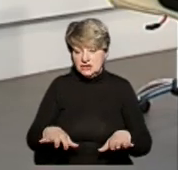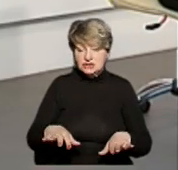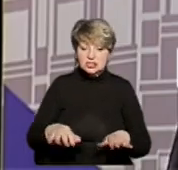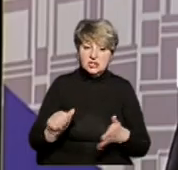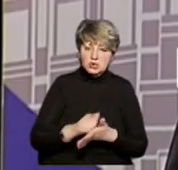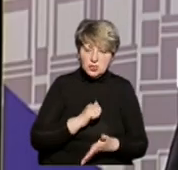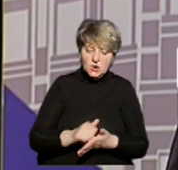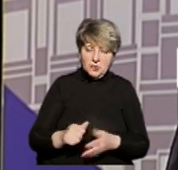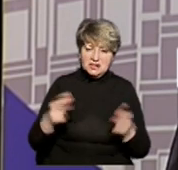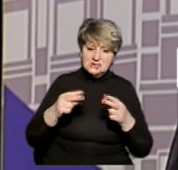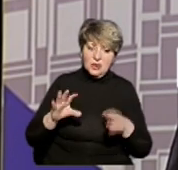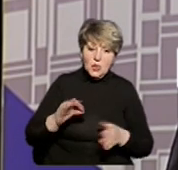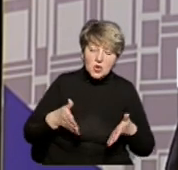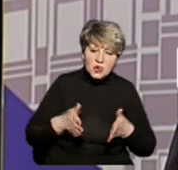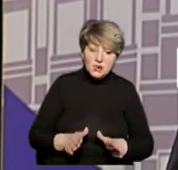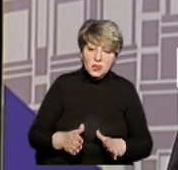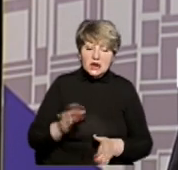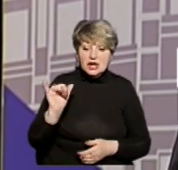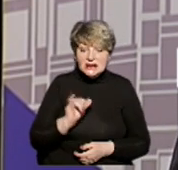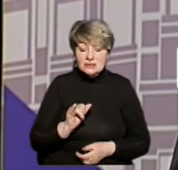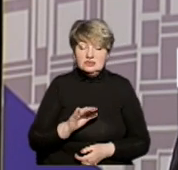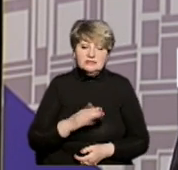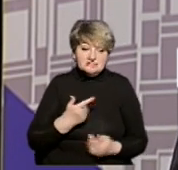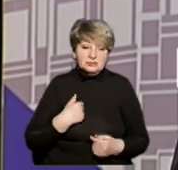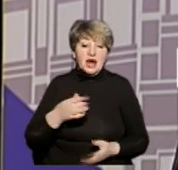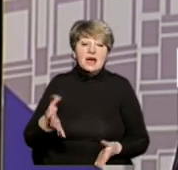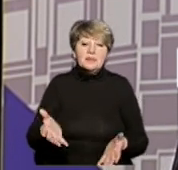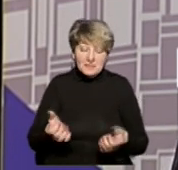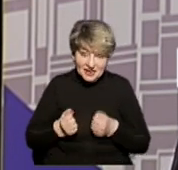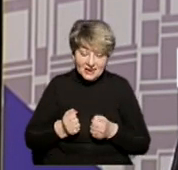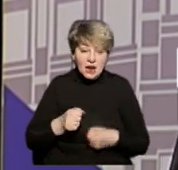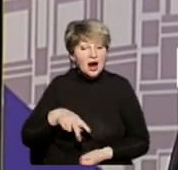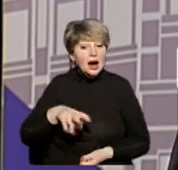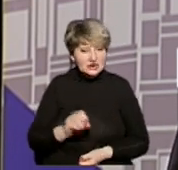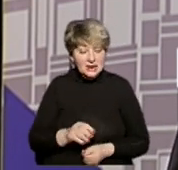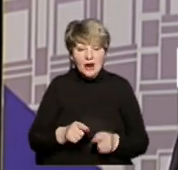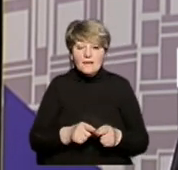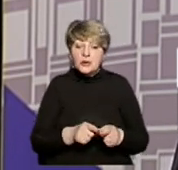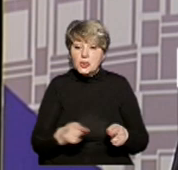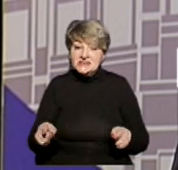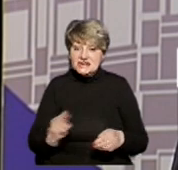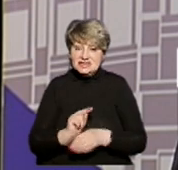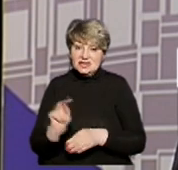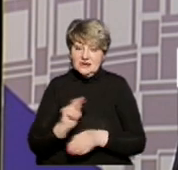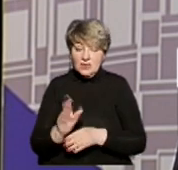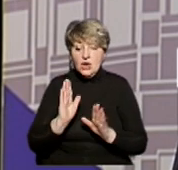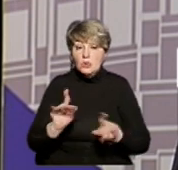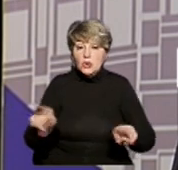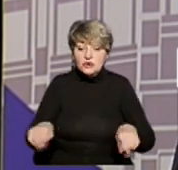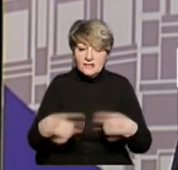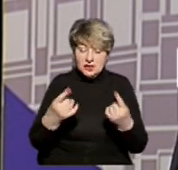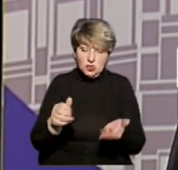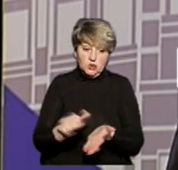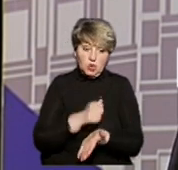про народження. І, власне, як каже Вікторна, ми зараховуємо, але в процесі навчання будуть